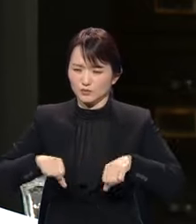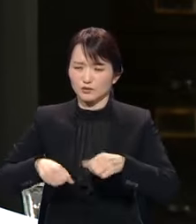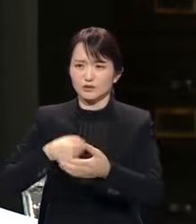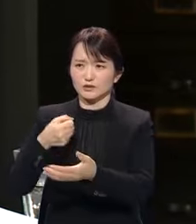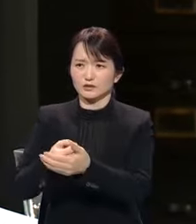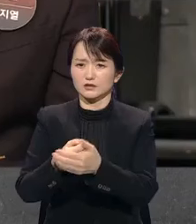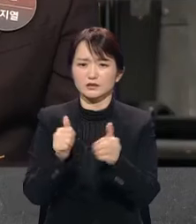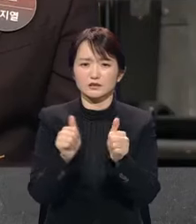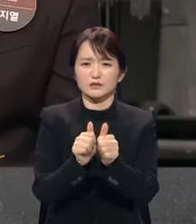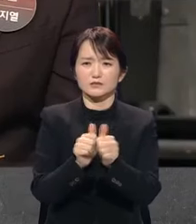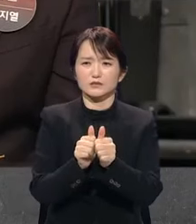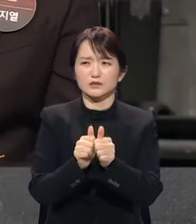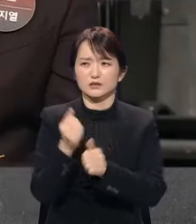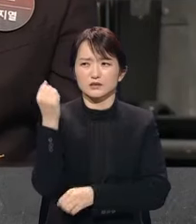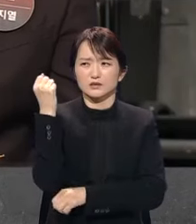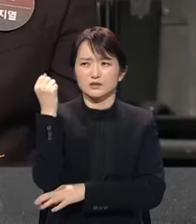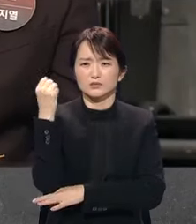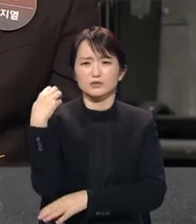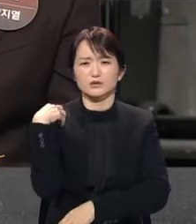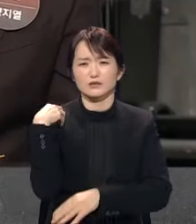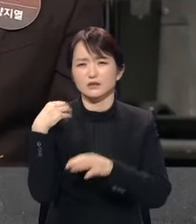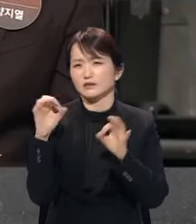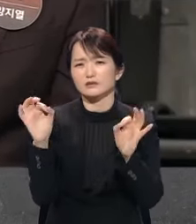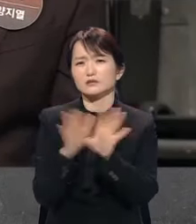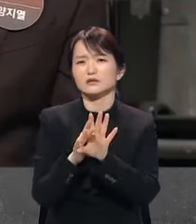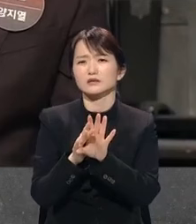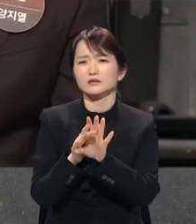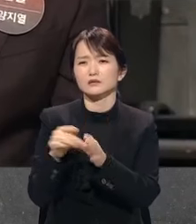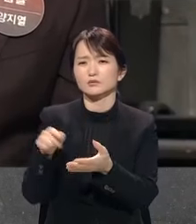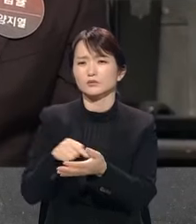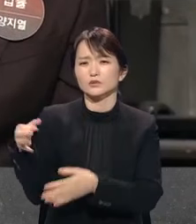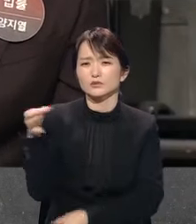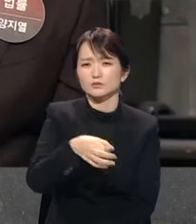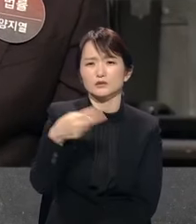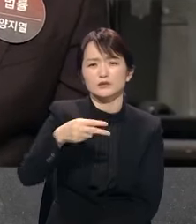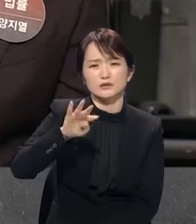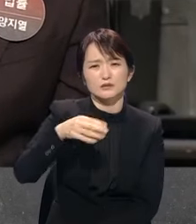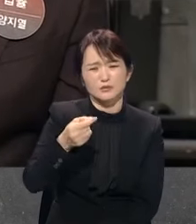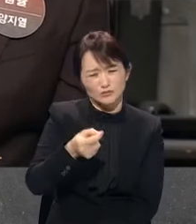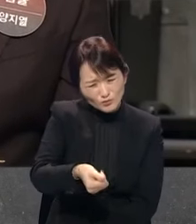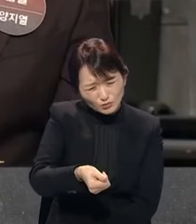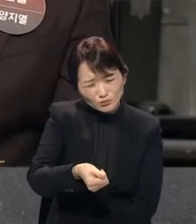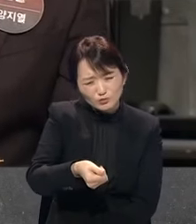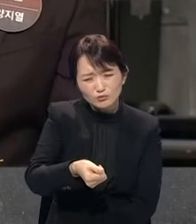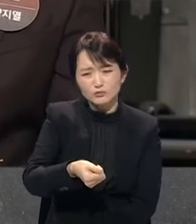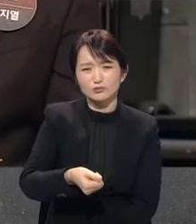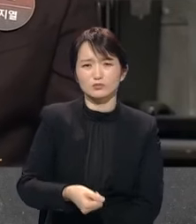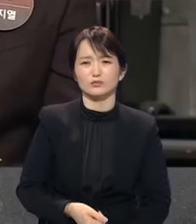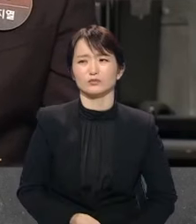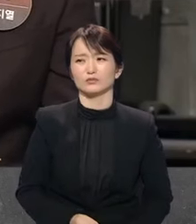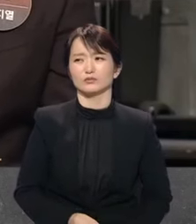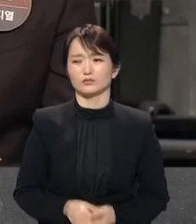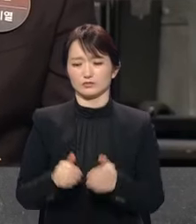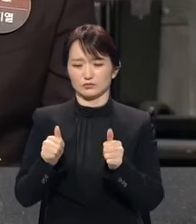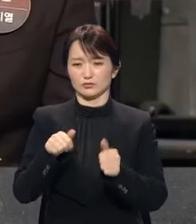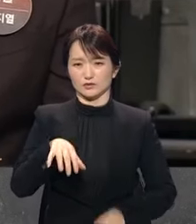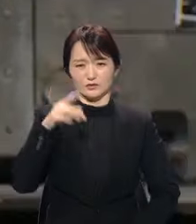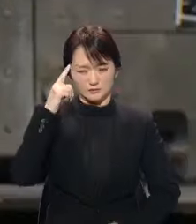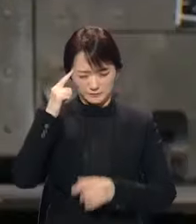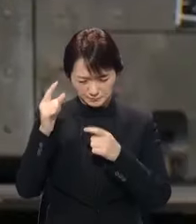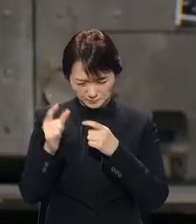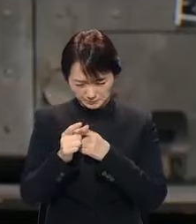보면 무너진 건데 2,400만 원만이라니 이게 가당키나 하냐 뭐 이런 얘기도 있습니다. 그러니까요. 우리 법원도 뭐 고민한